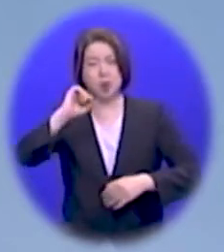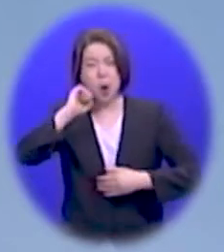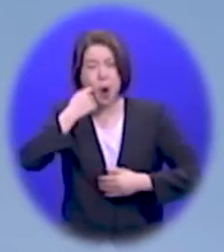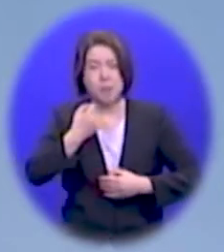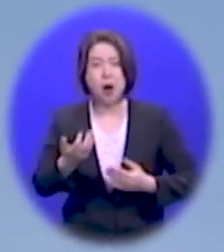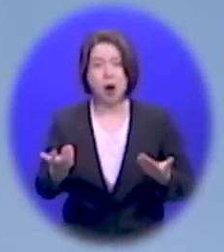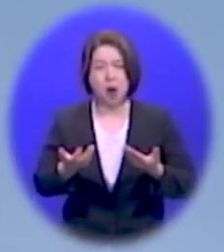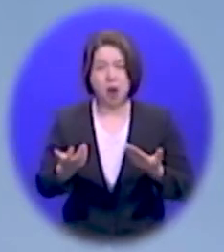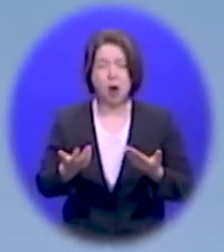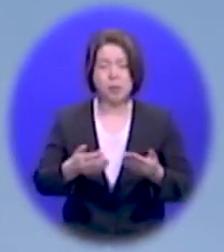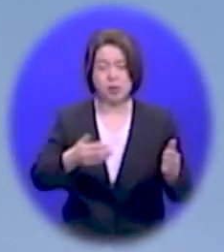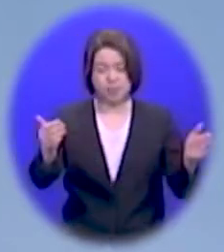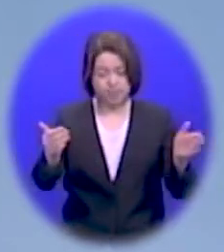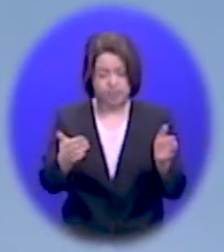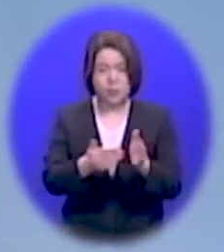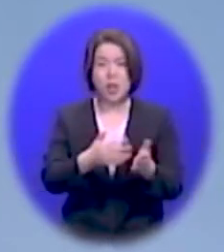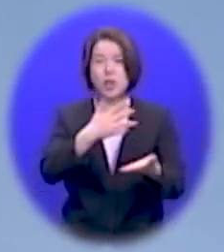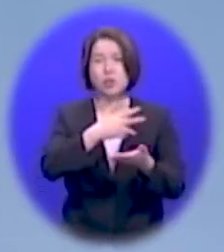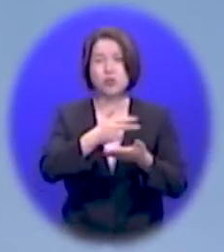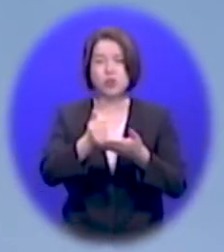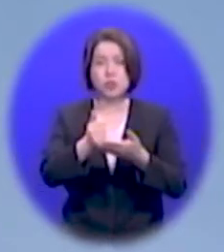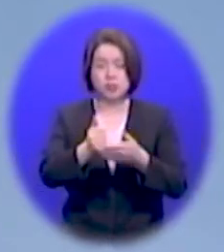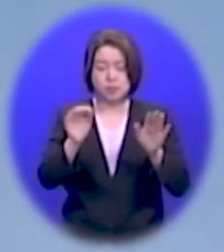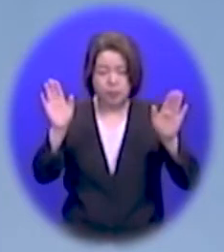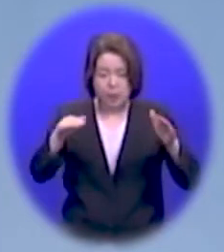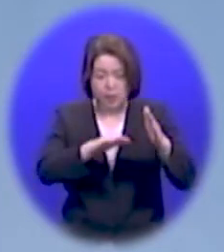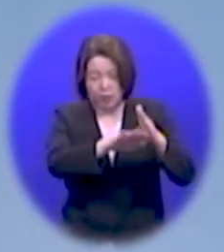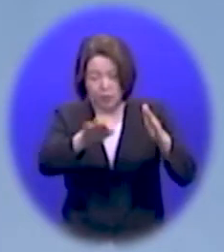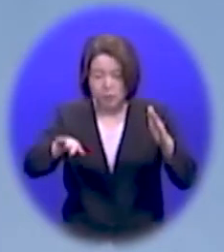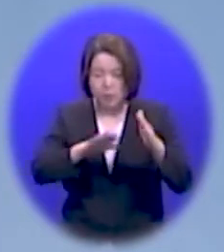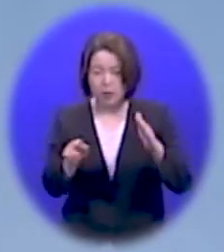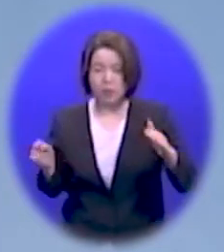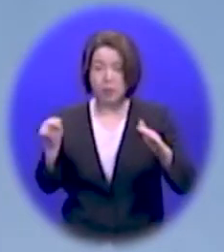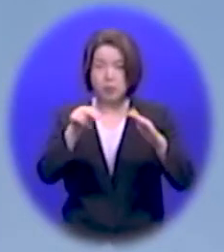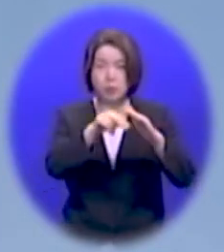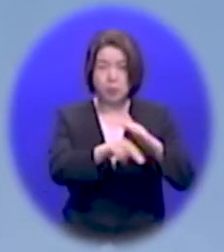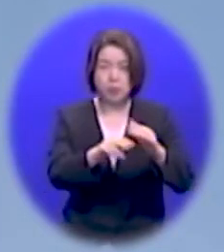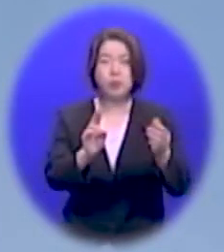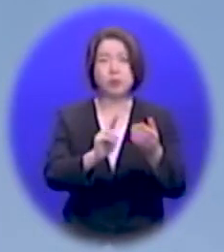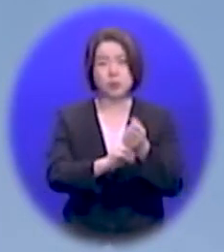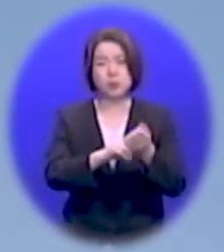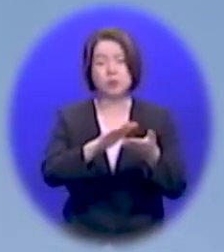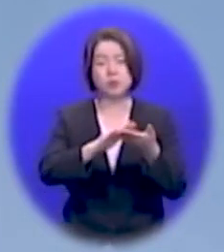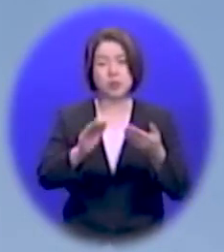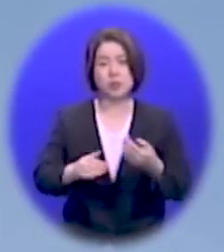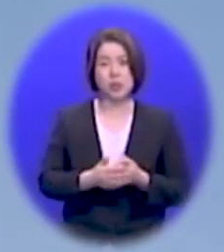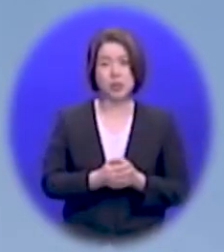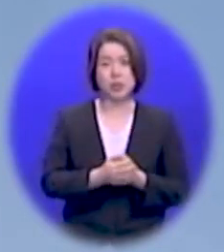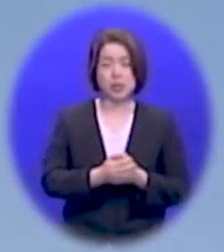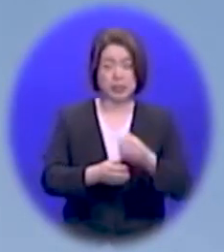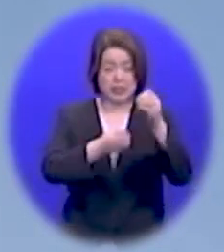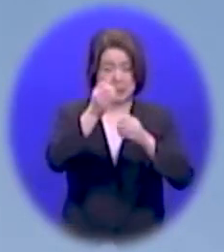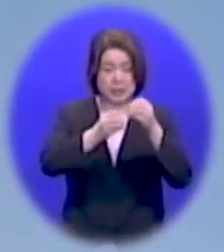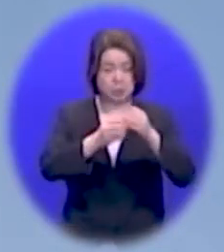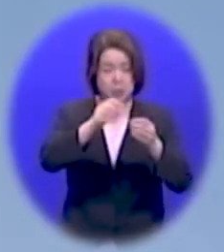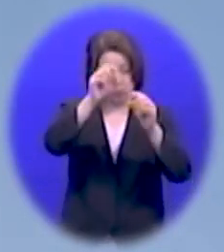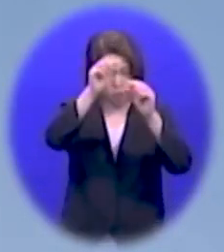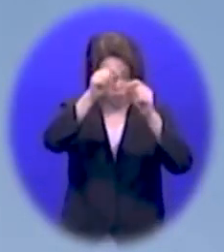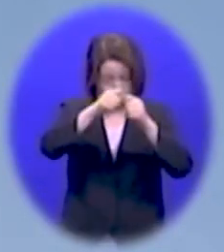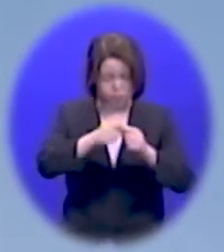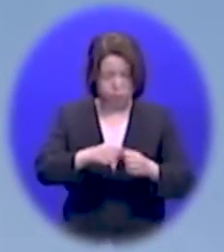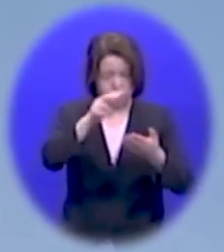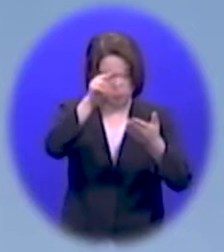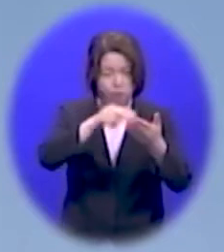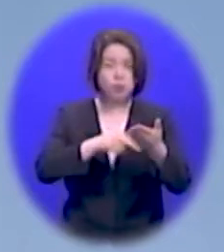날 게 그늘 아래로 피합니다 다윗의 시편 후 구구절절이 이런 내용입니다 그런데 참 놀라운 것은